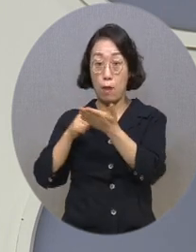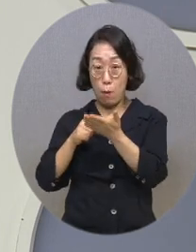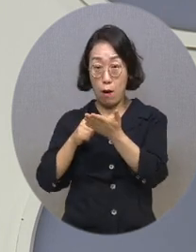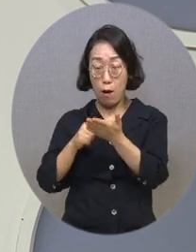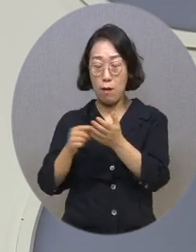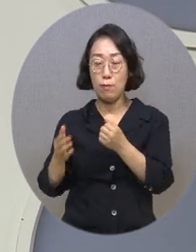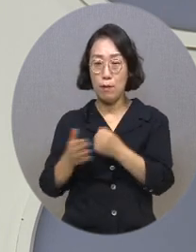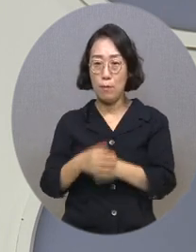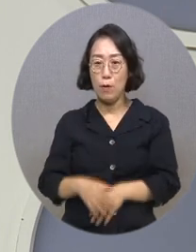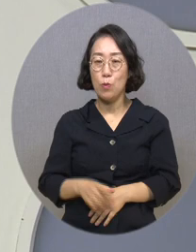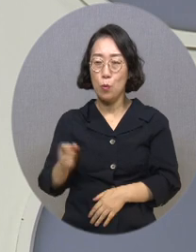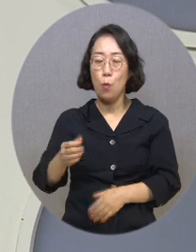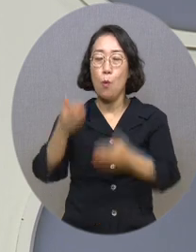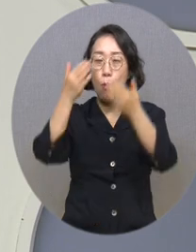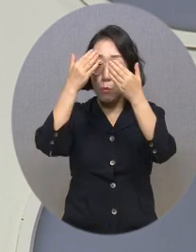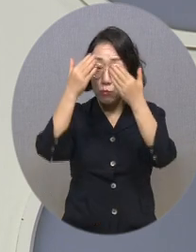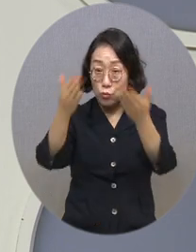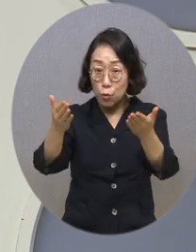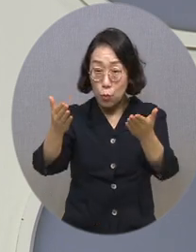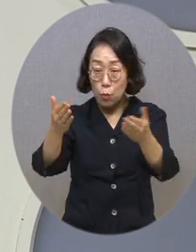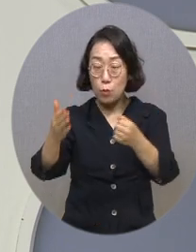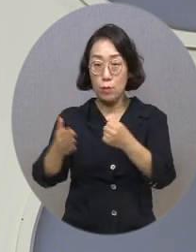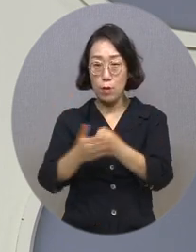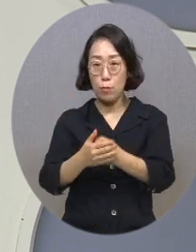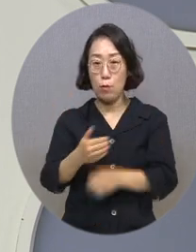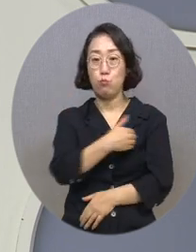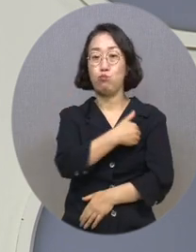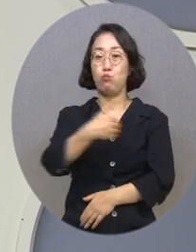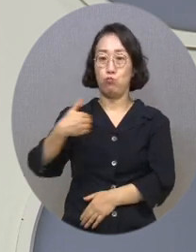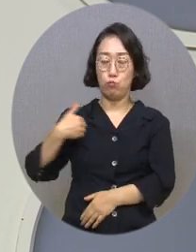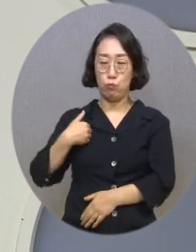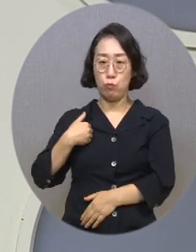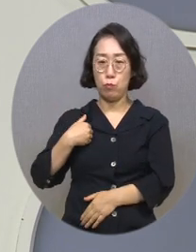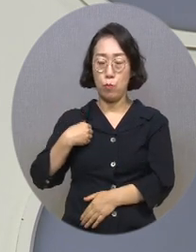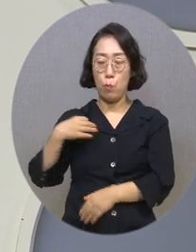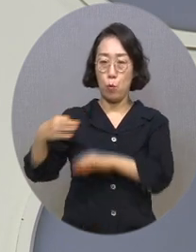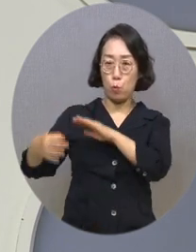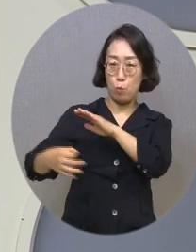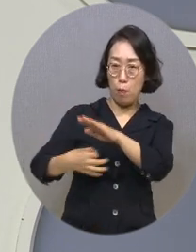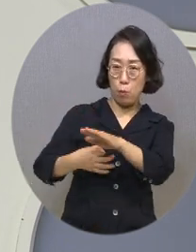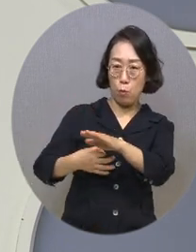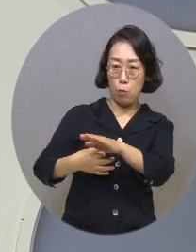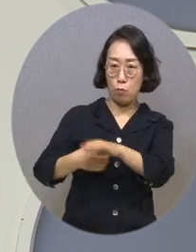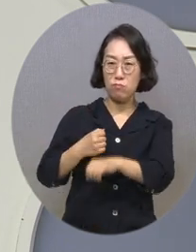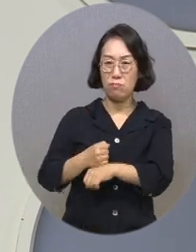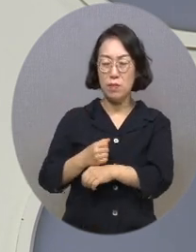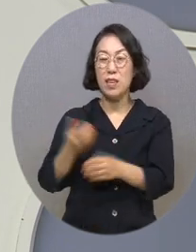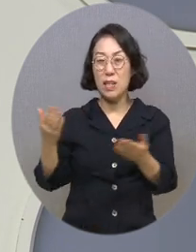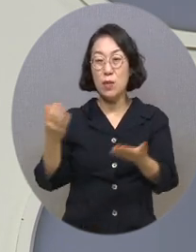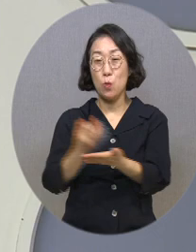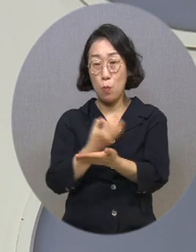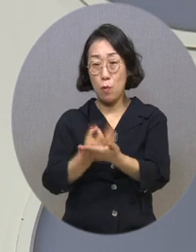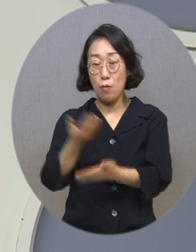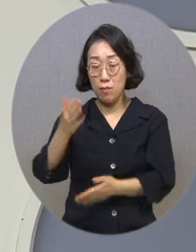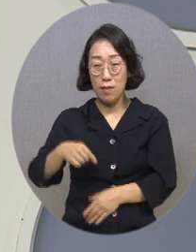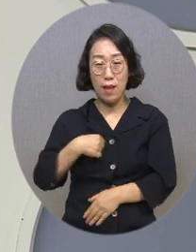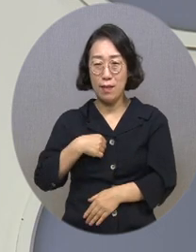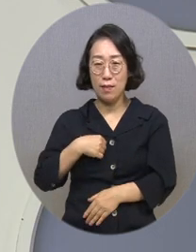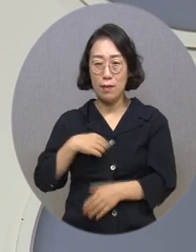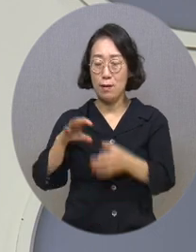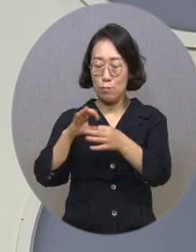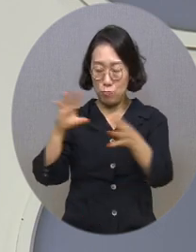거기에 무료 봉사를 하니까 저한테 떳떳하고 제가 어떤 돈의 대가를 받고 하면 하나의 직업이거든요. 근데 저는 그런